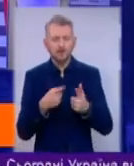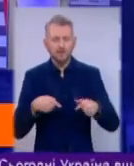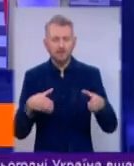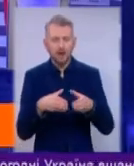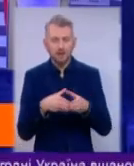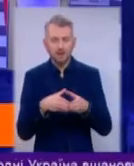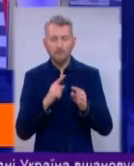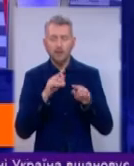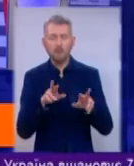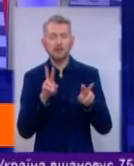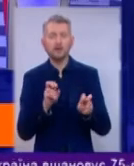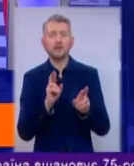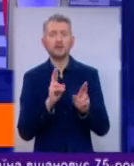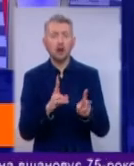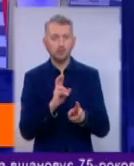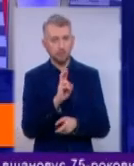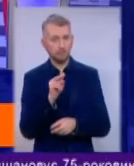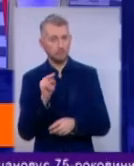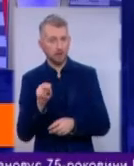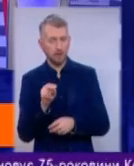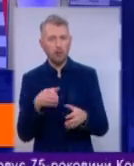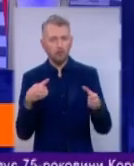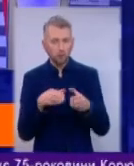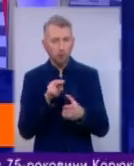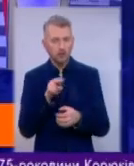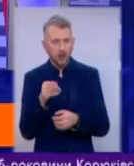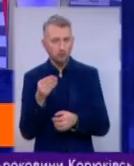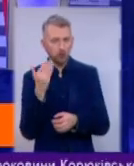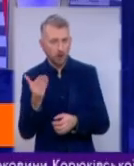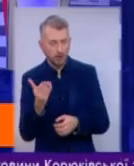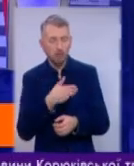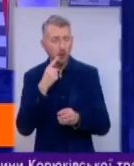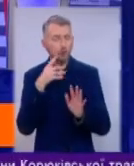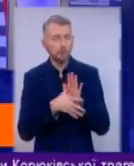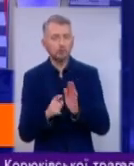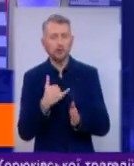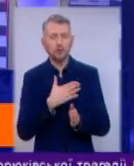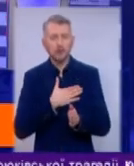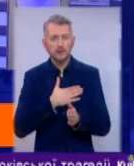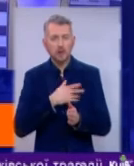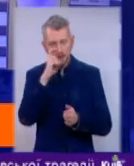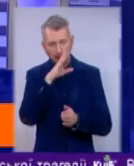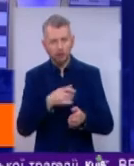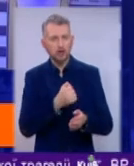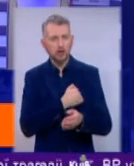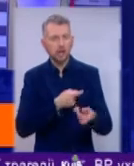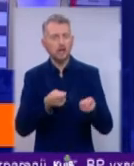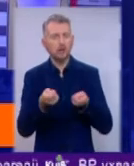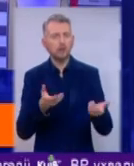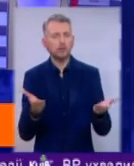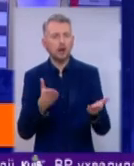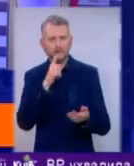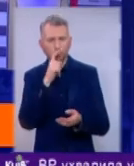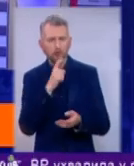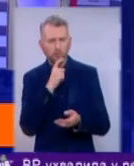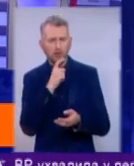парламенті називається як? Блок Петра Порошенка. Ми розуміємо, що у нас країною, на жаль, керує якась